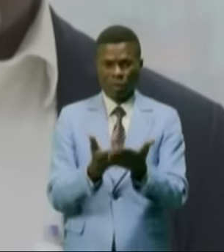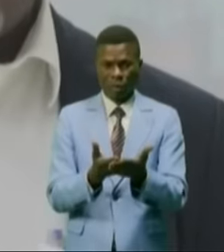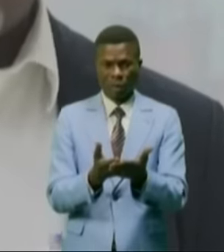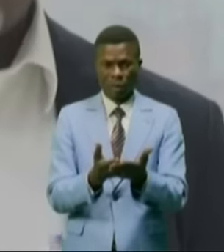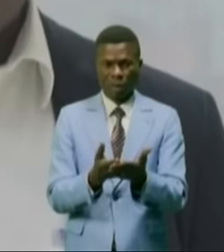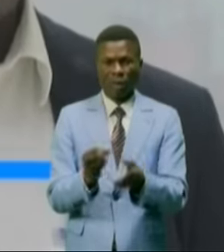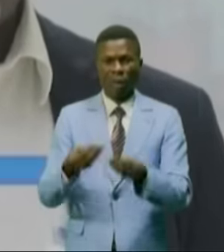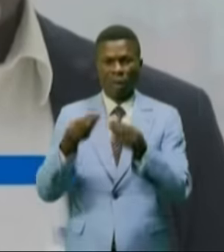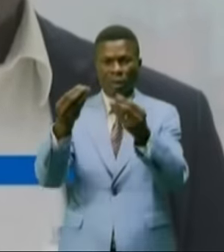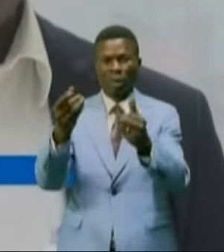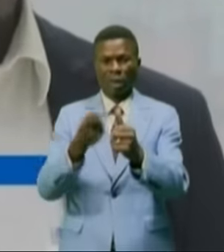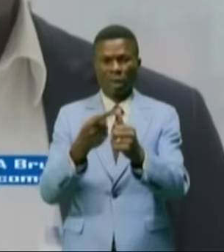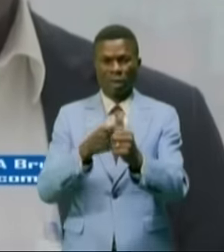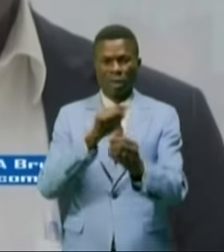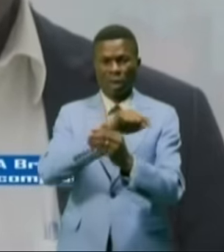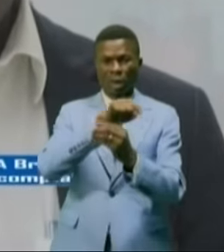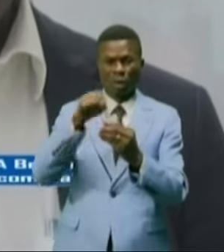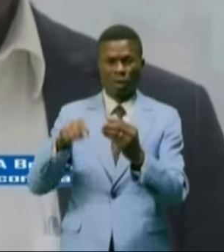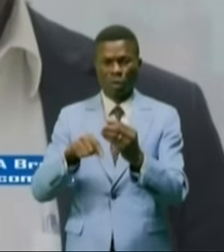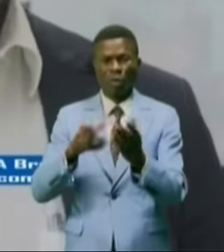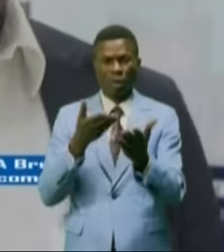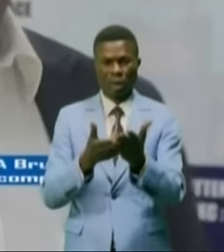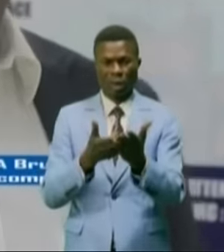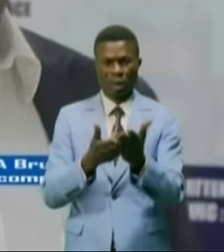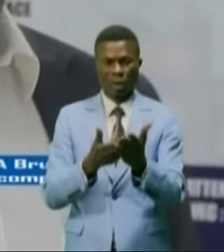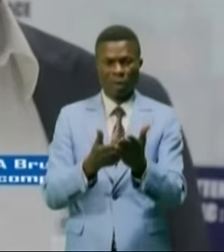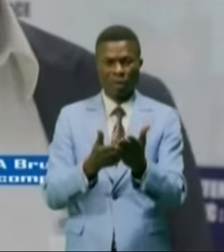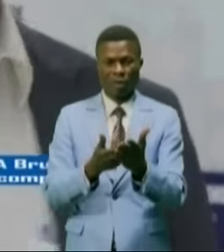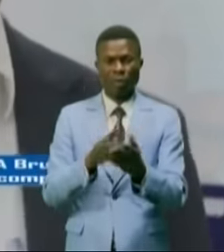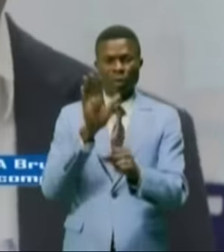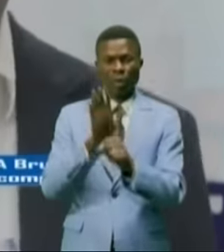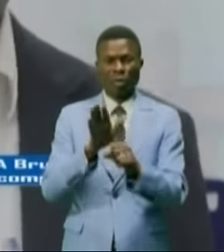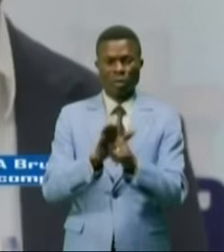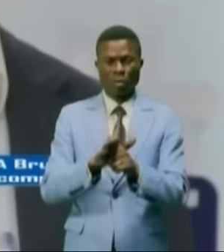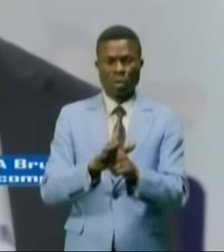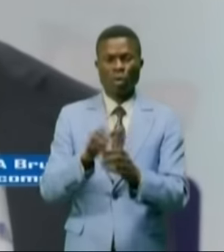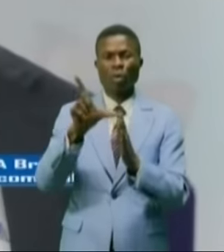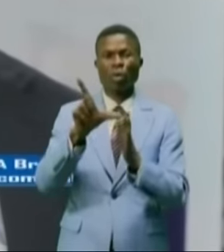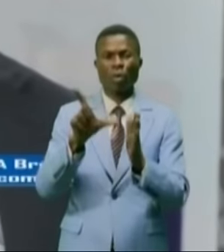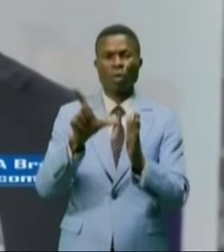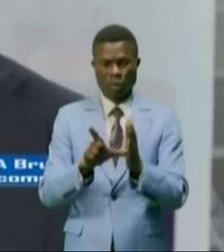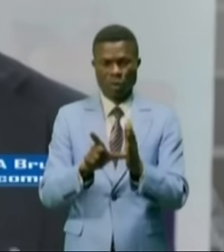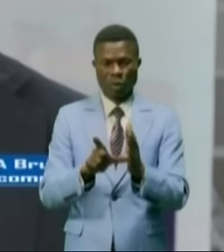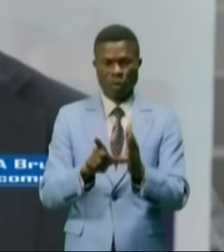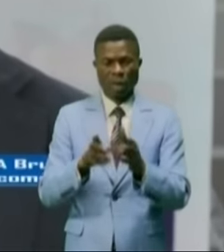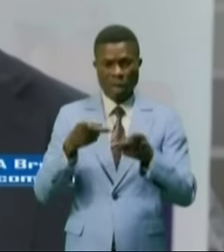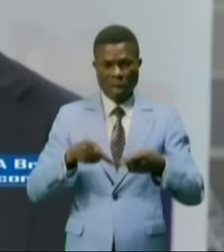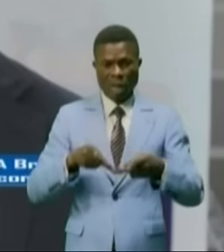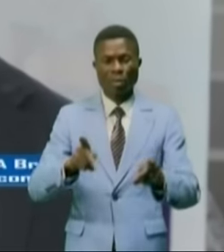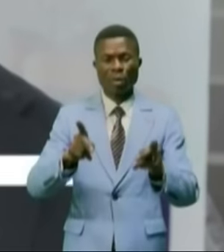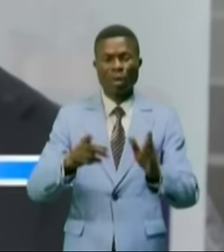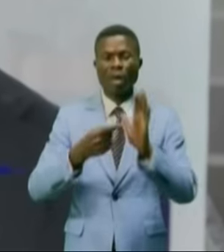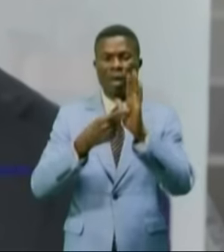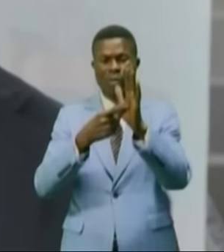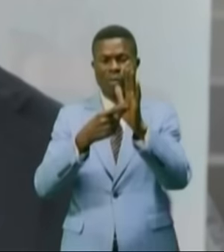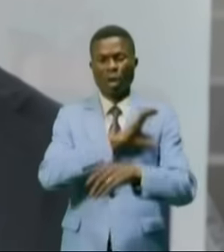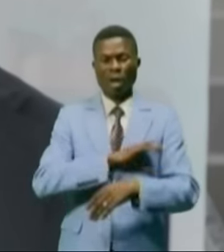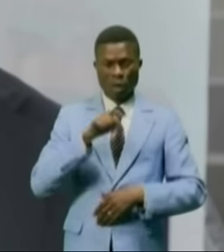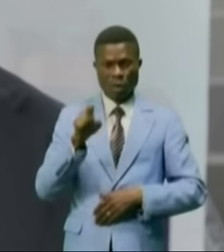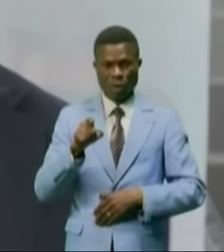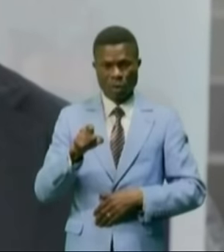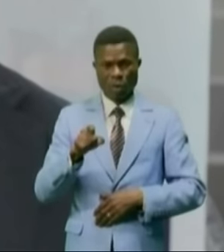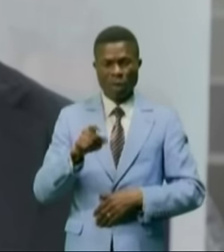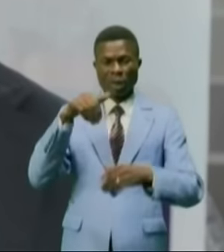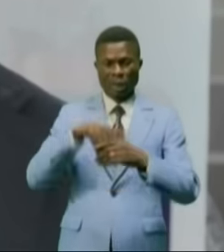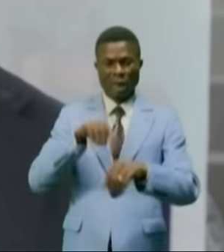doter d'abord le commissaire aux comptes des différentes normes qui vont déterminer son comportement au